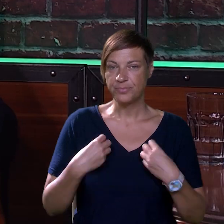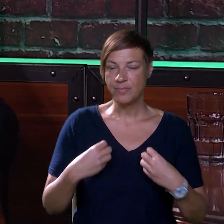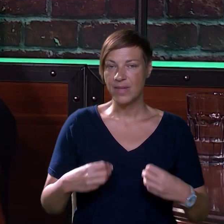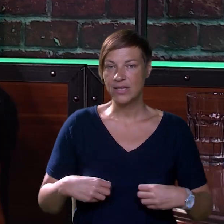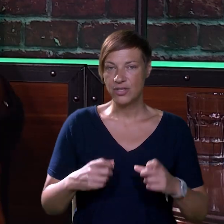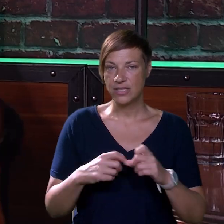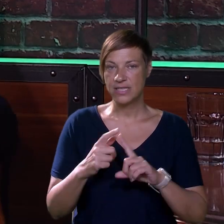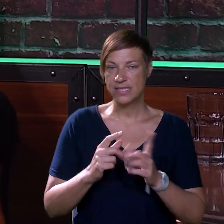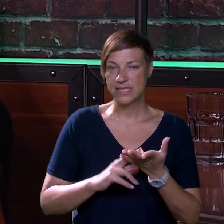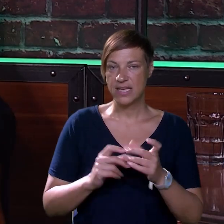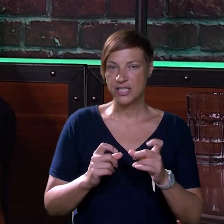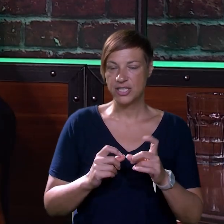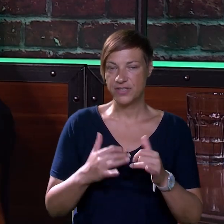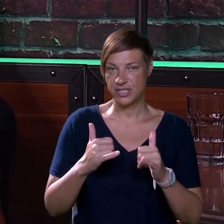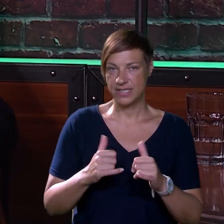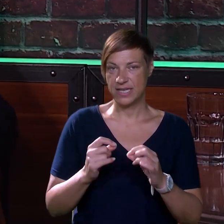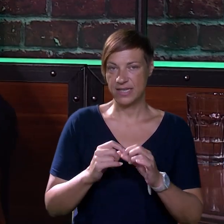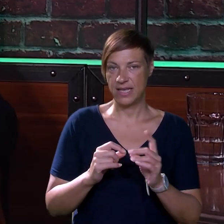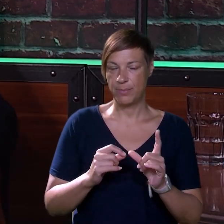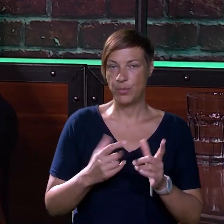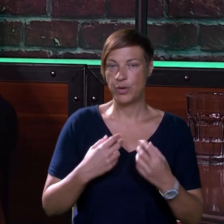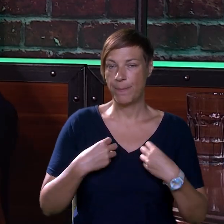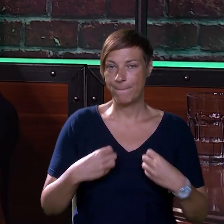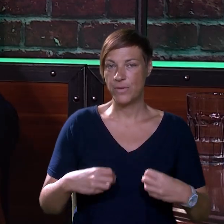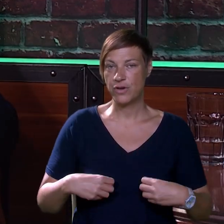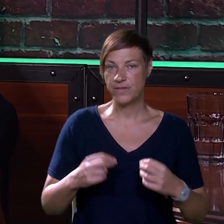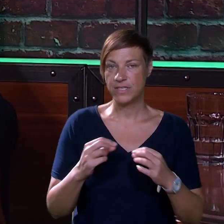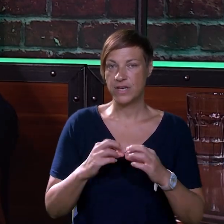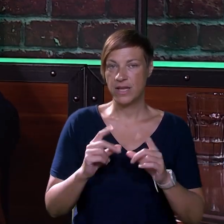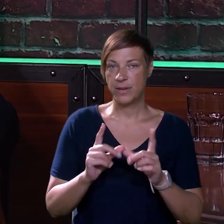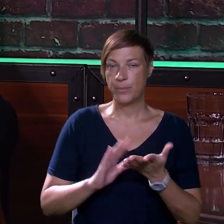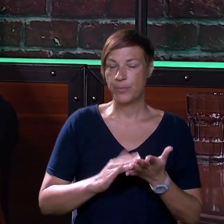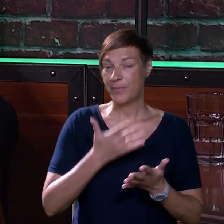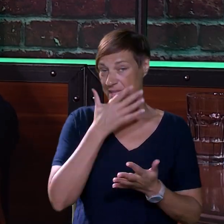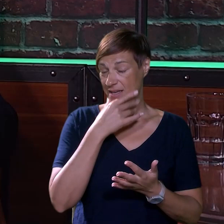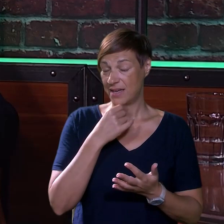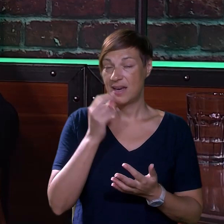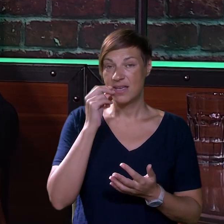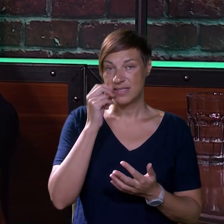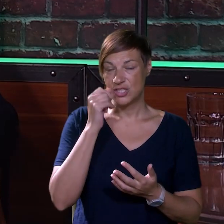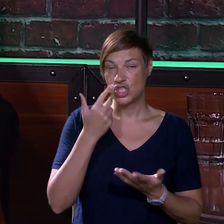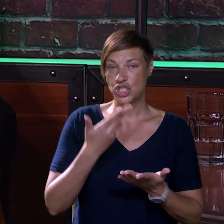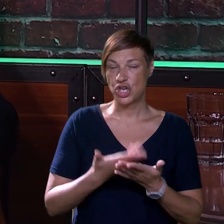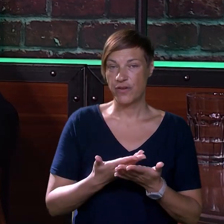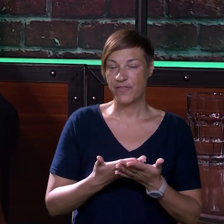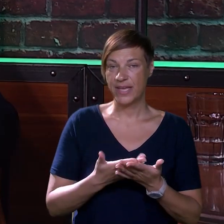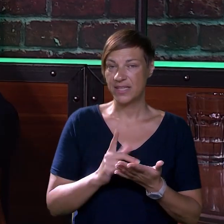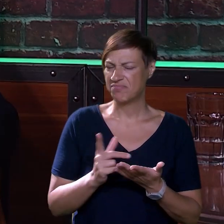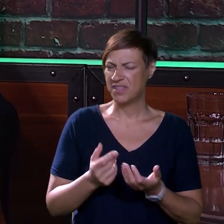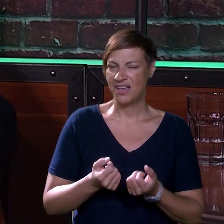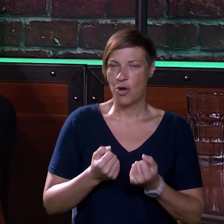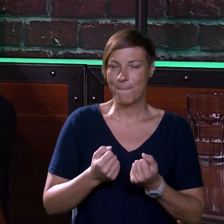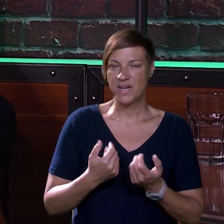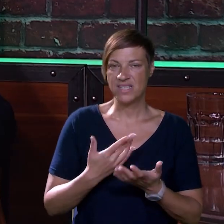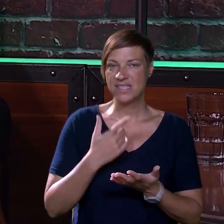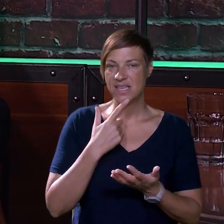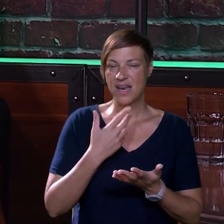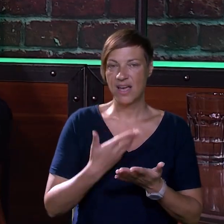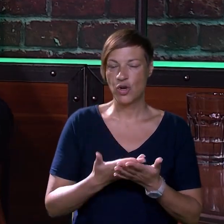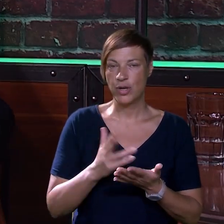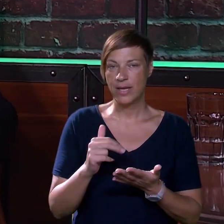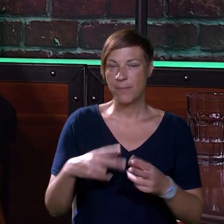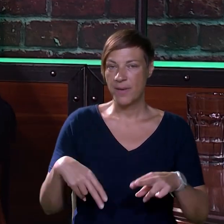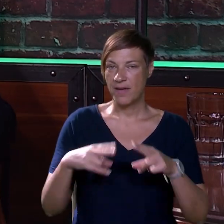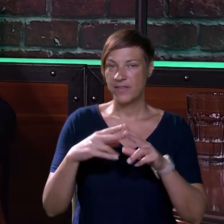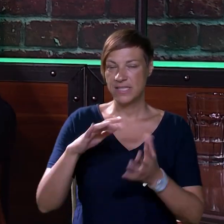docent Starčević Sutlić, sada je to Bulum, naš profesor Joško Bulum, jedan krasan čovjek, nekompliciran, koji je,